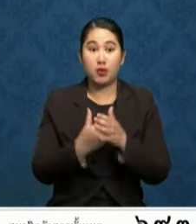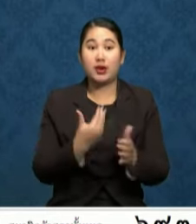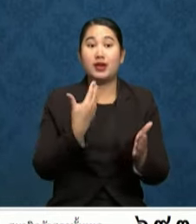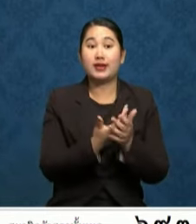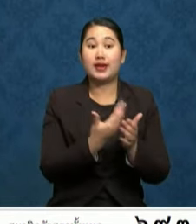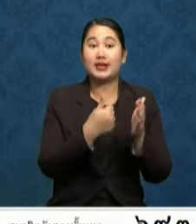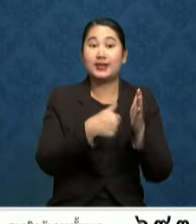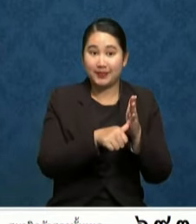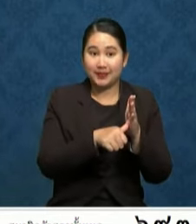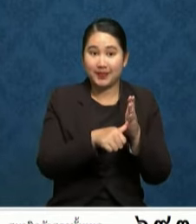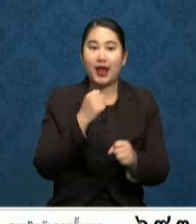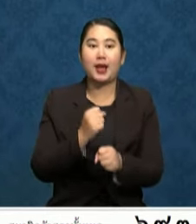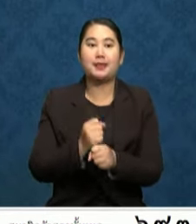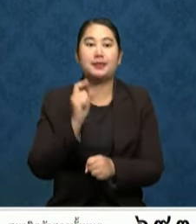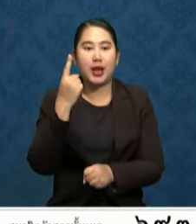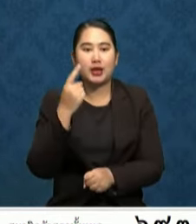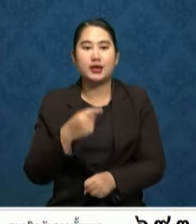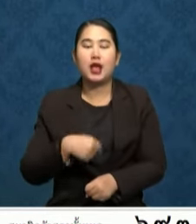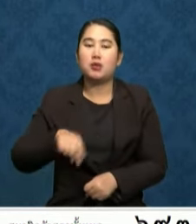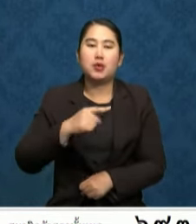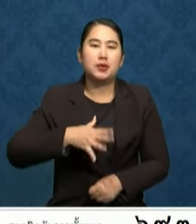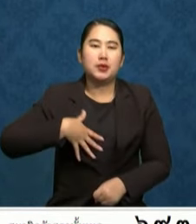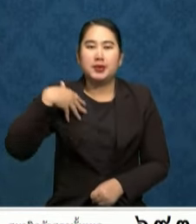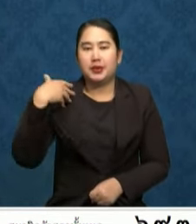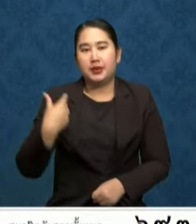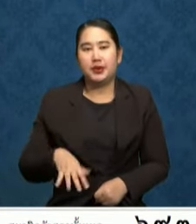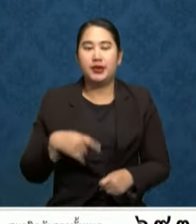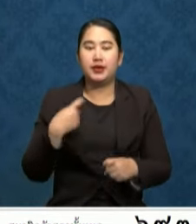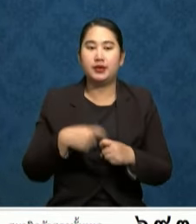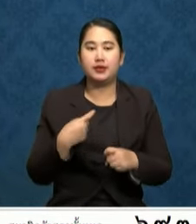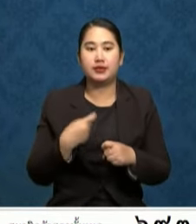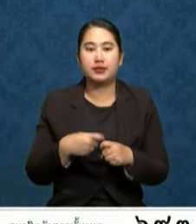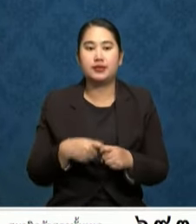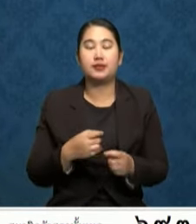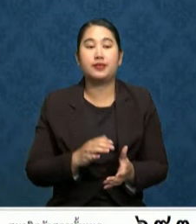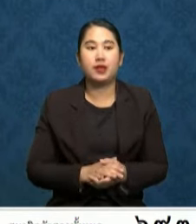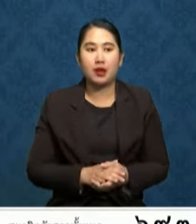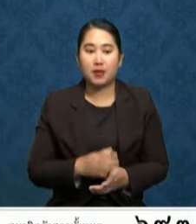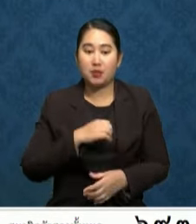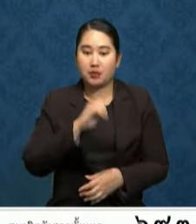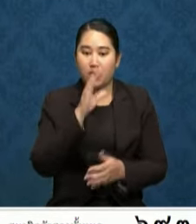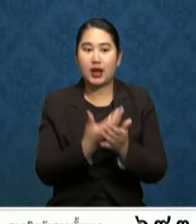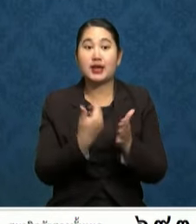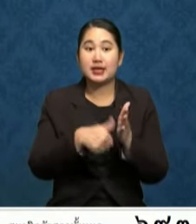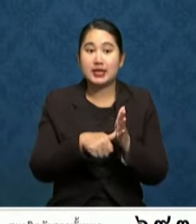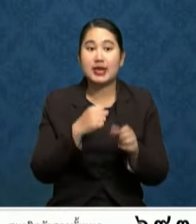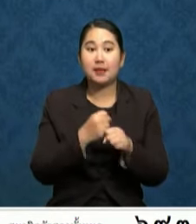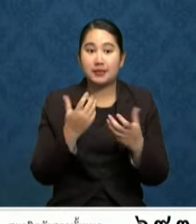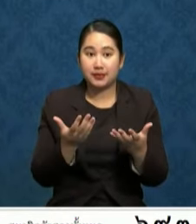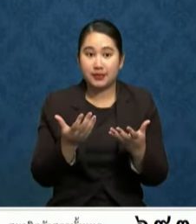หนี้เราจะไปใหม่ทุกคนหายใจไม่ค่อยออกไม่ค่อยสะดวกแล้วก็ผมบอกว่าแก้นี้ก็คือสิ่งที่ทำก็คือ